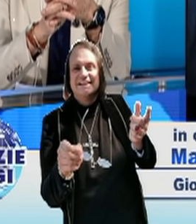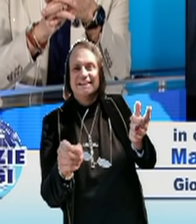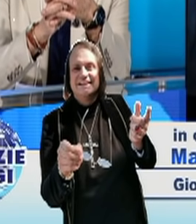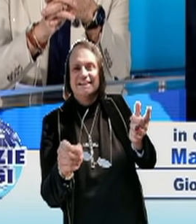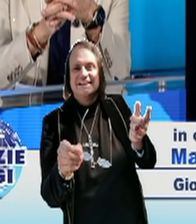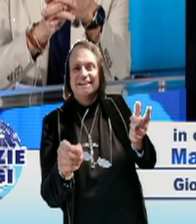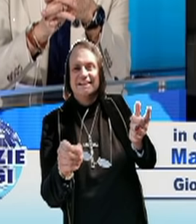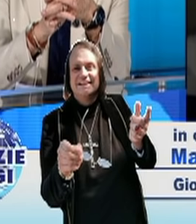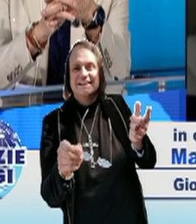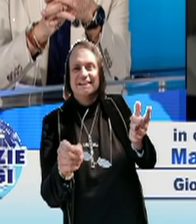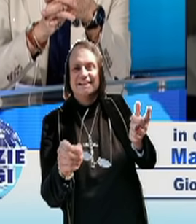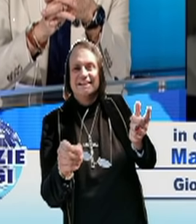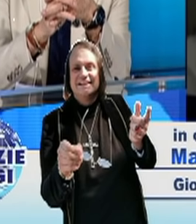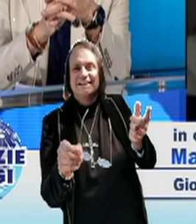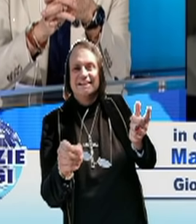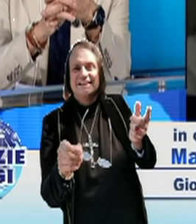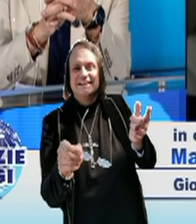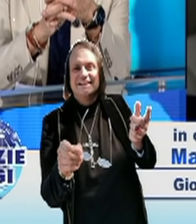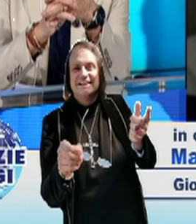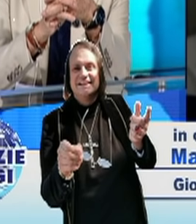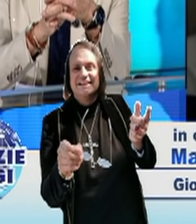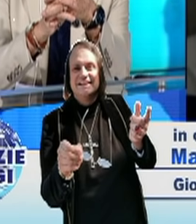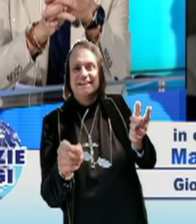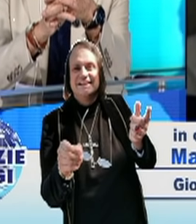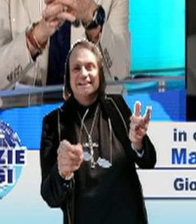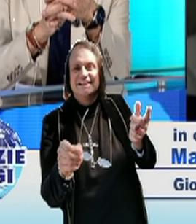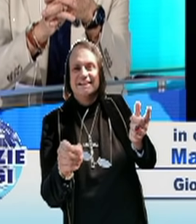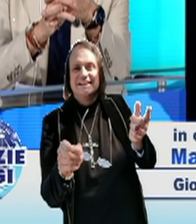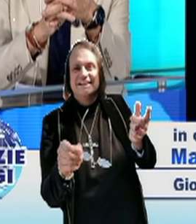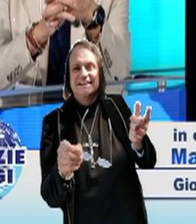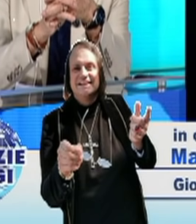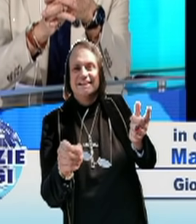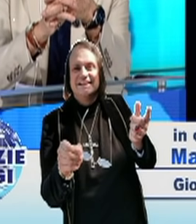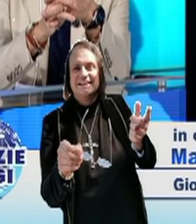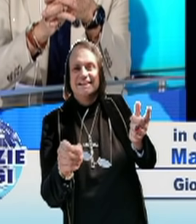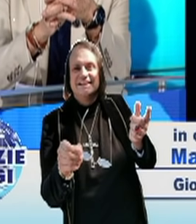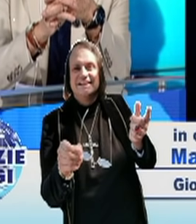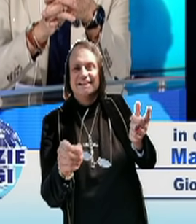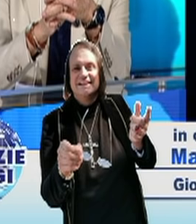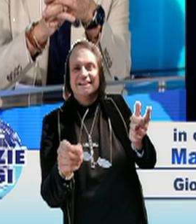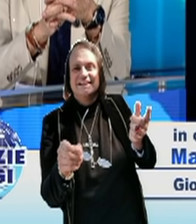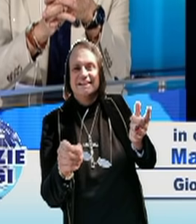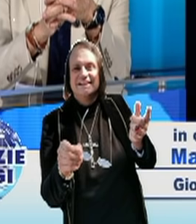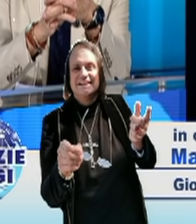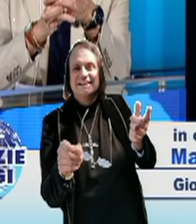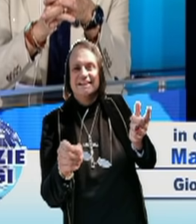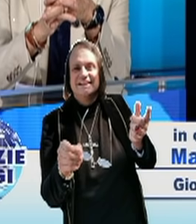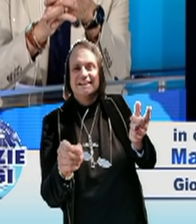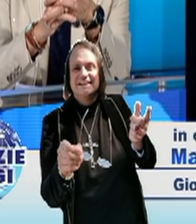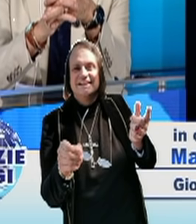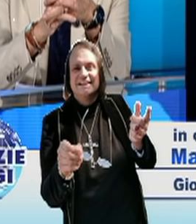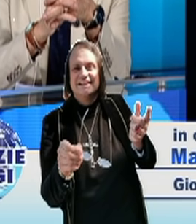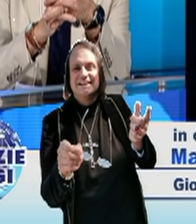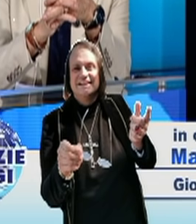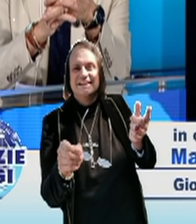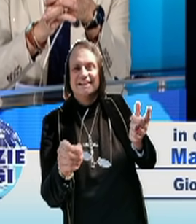essere l'amore per il prossimo, una generosa, appassionata e disinteressata filantropia, e quindi deciderà, come